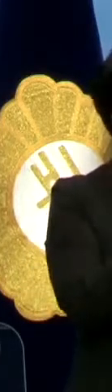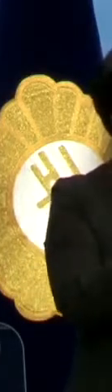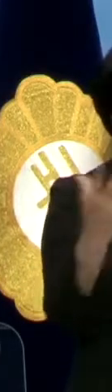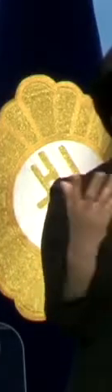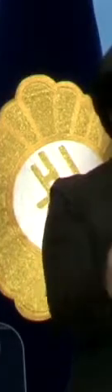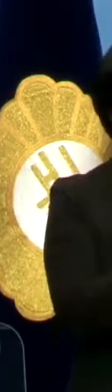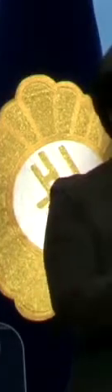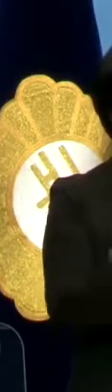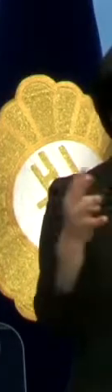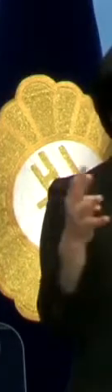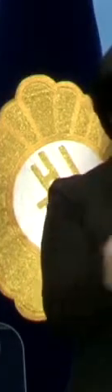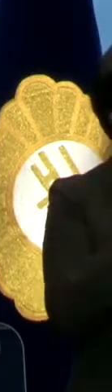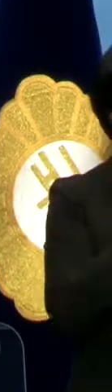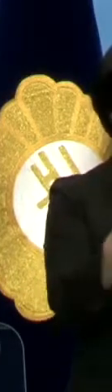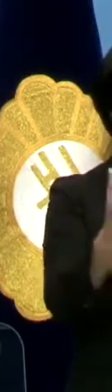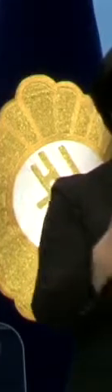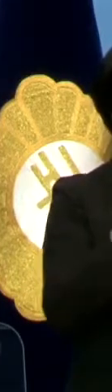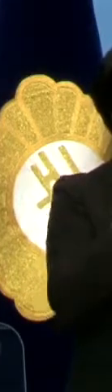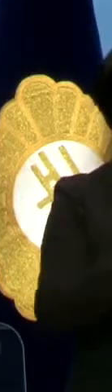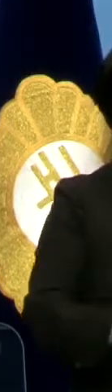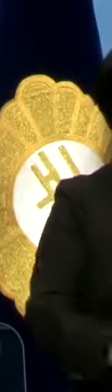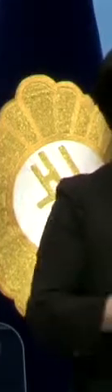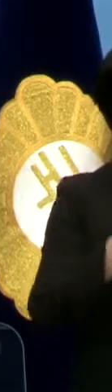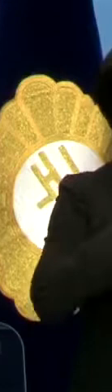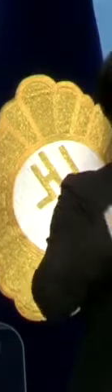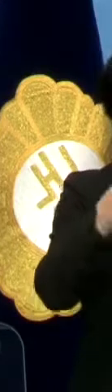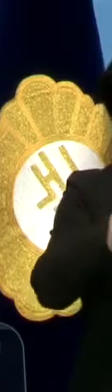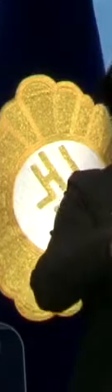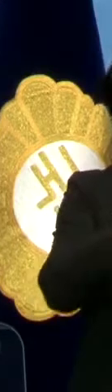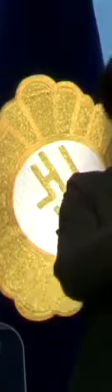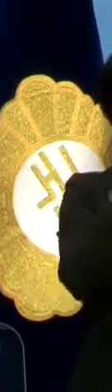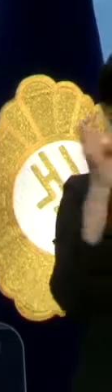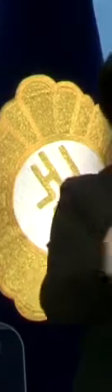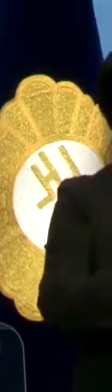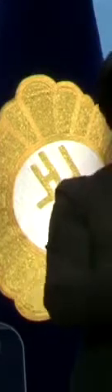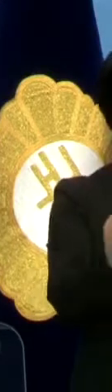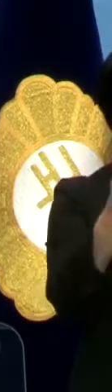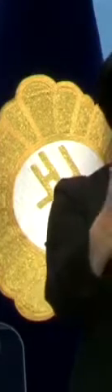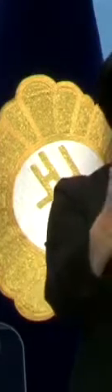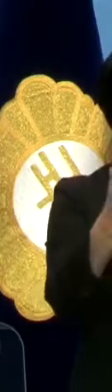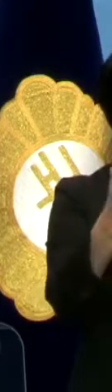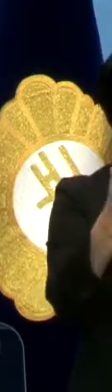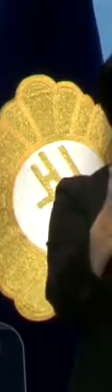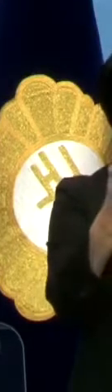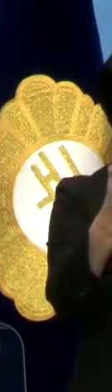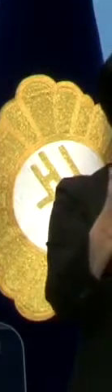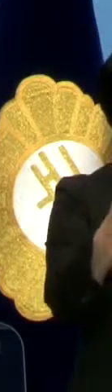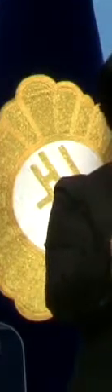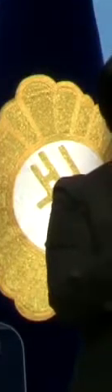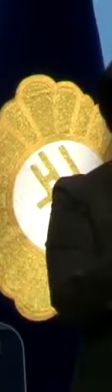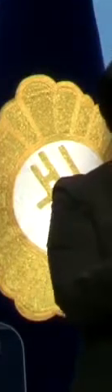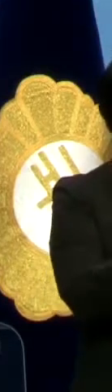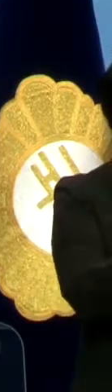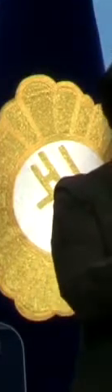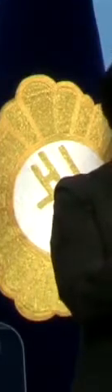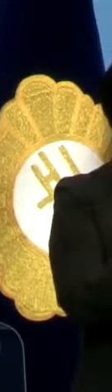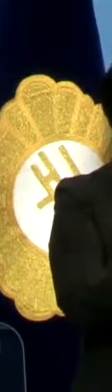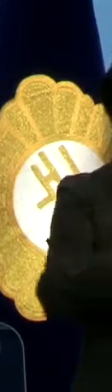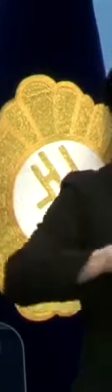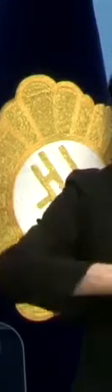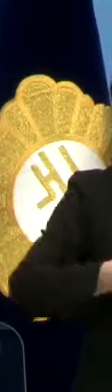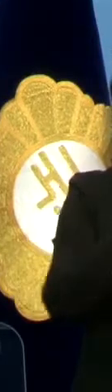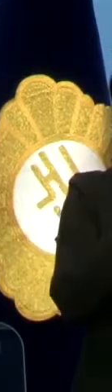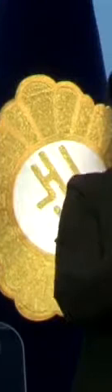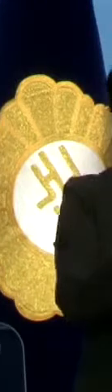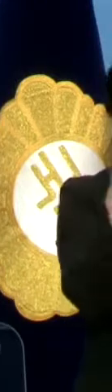합의했다는 기자회견을 한 것입니다. 저는 오늘 오후 1시 55분께 소회의장에서 홀로